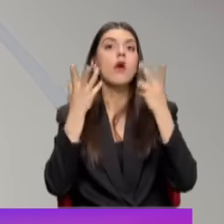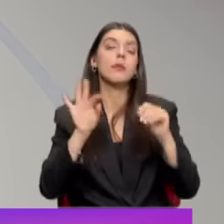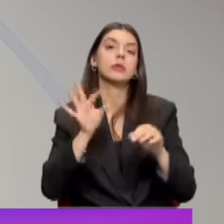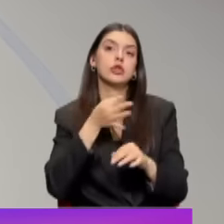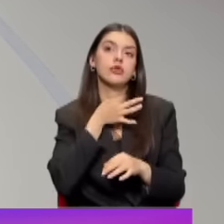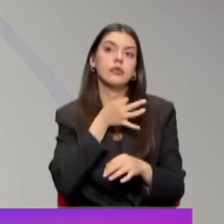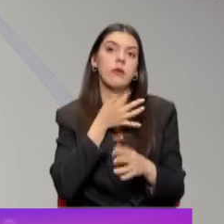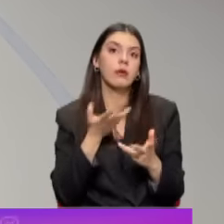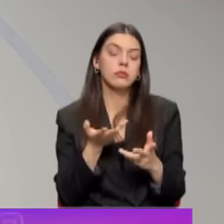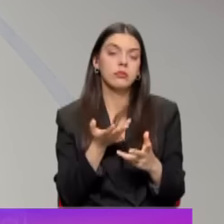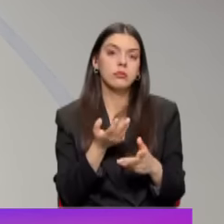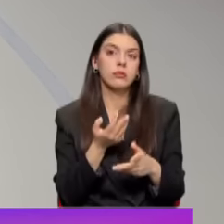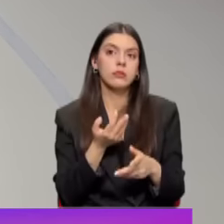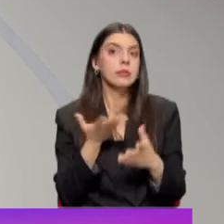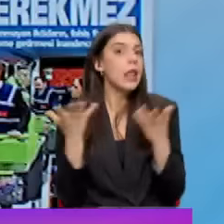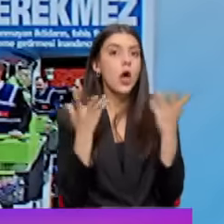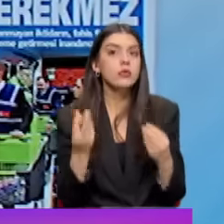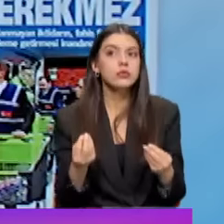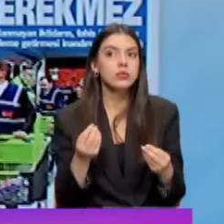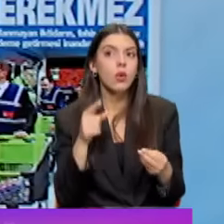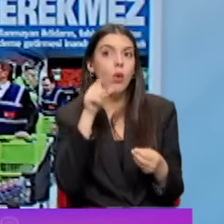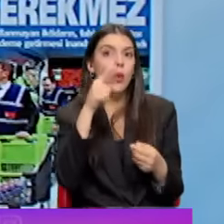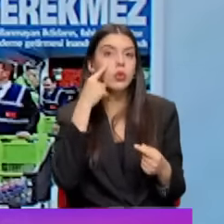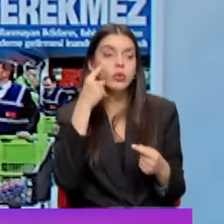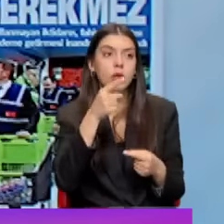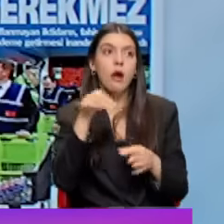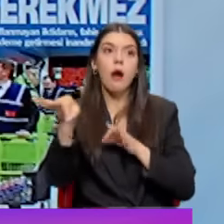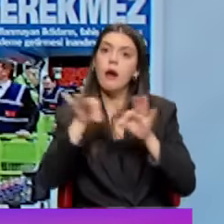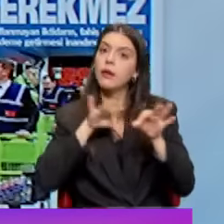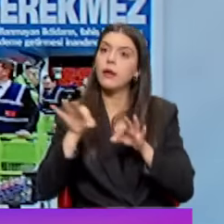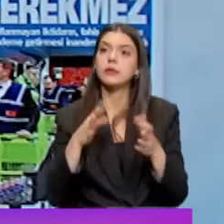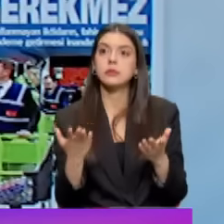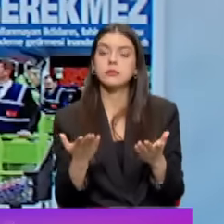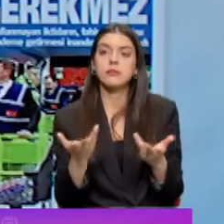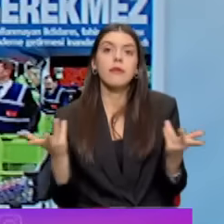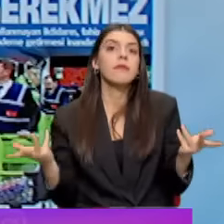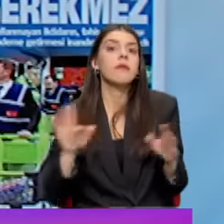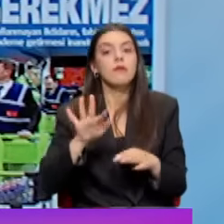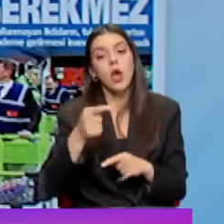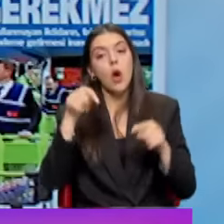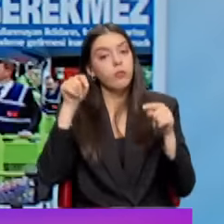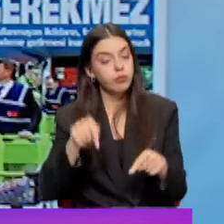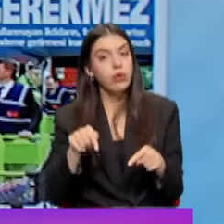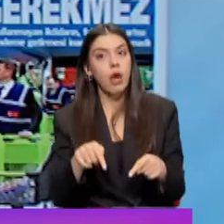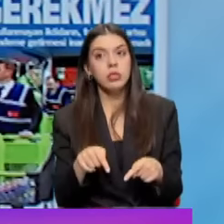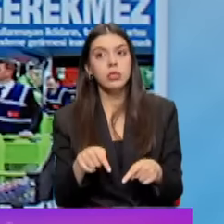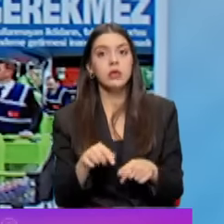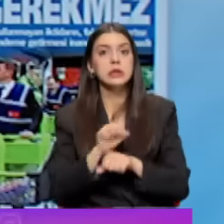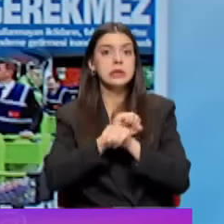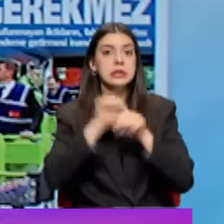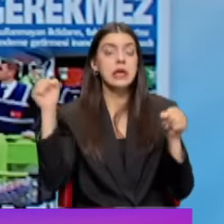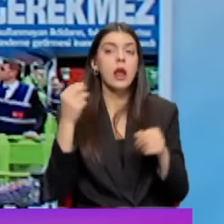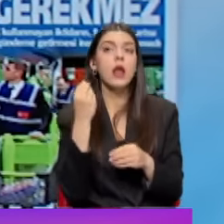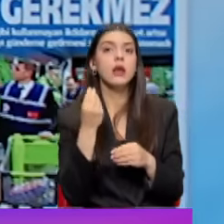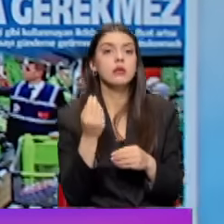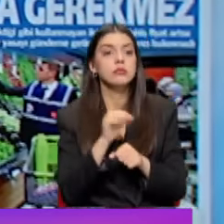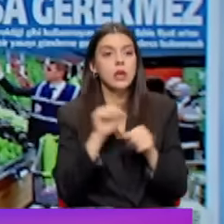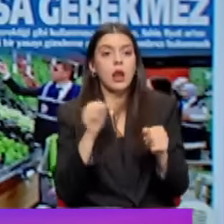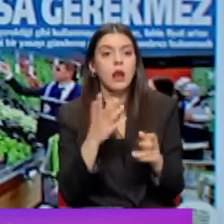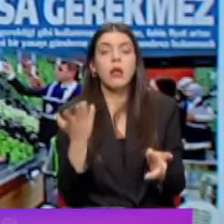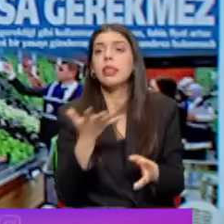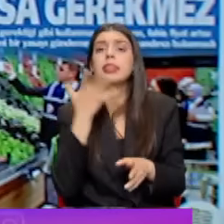verilsin ne olsun ona göre ayarlansın ya da buradan da zarar Edi verilsin yani